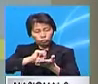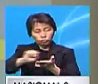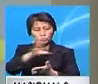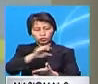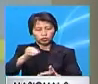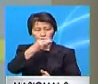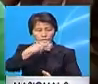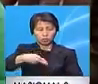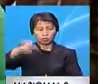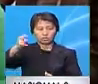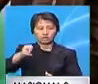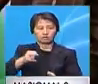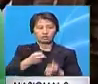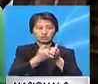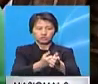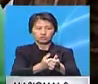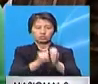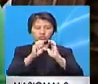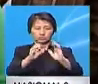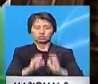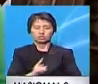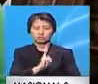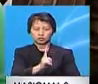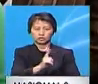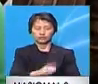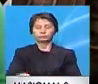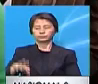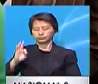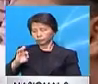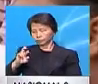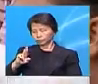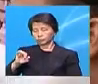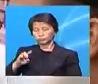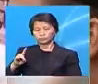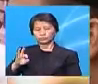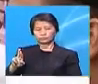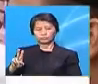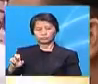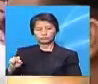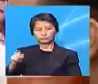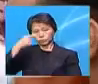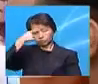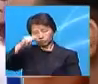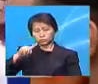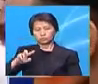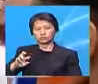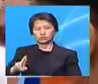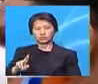dan halal di sisi Islam. Firdaus Mokhtar untuk RTM.